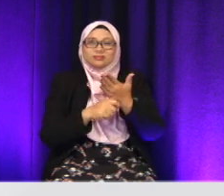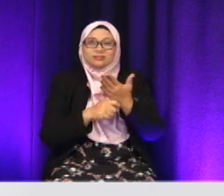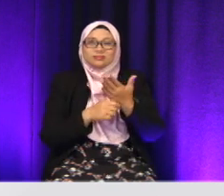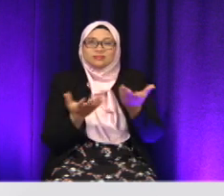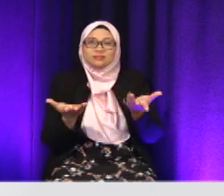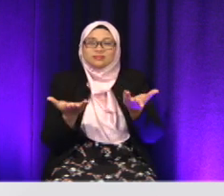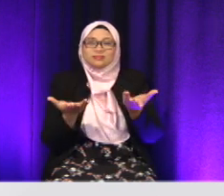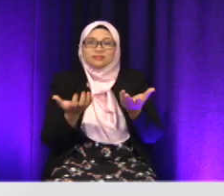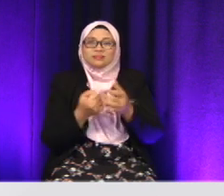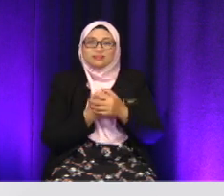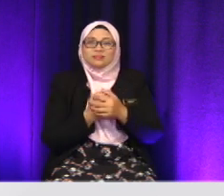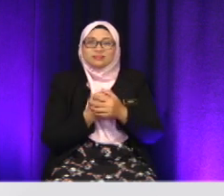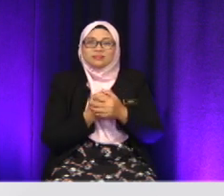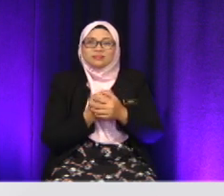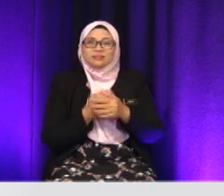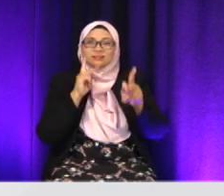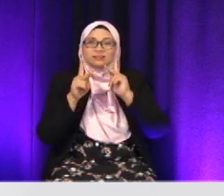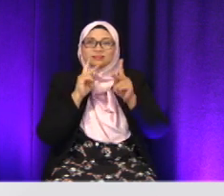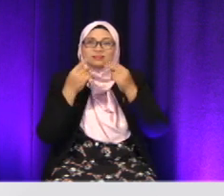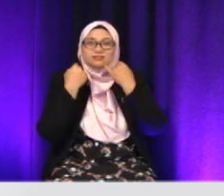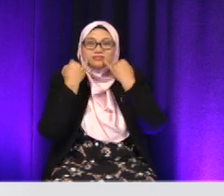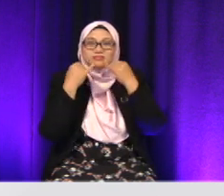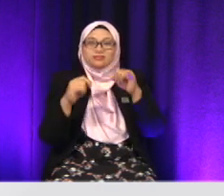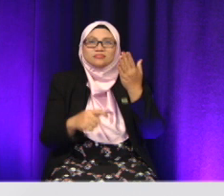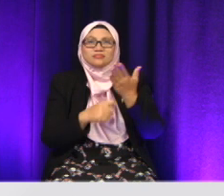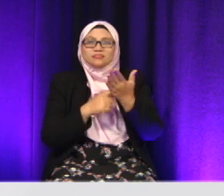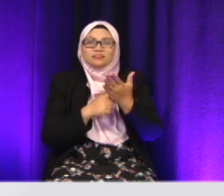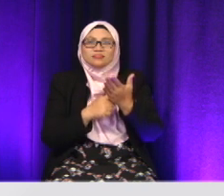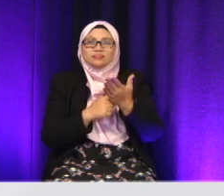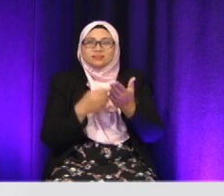hasil tambah kenapa gua minta hasil tambah